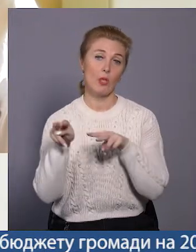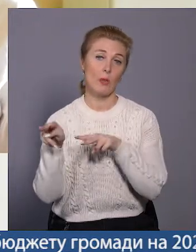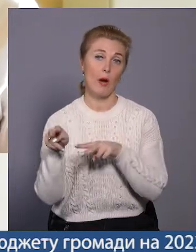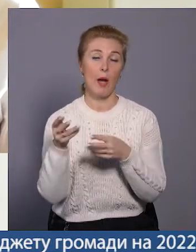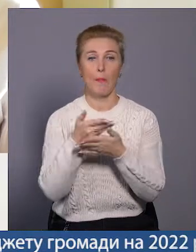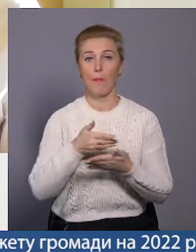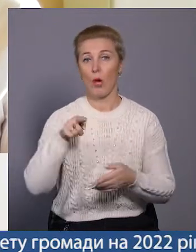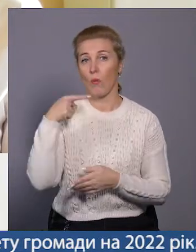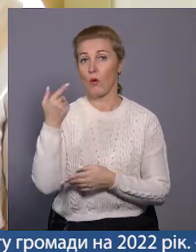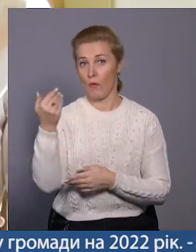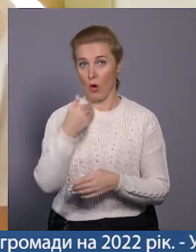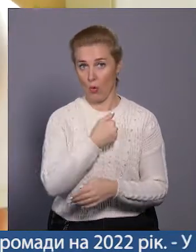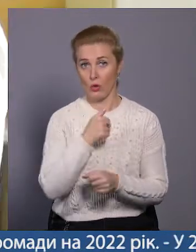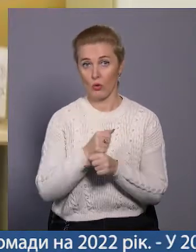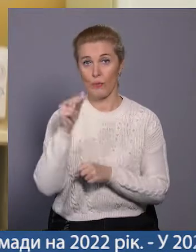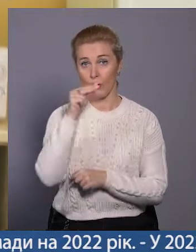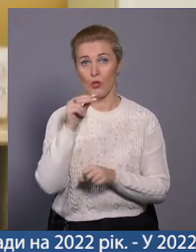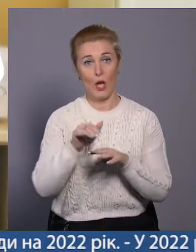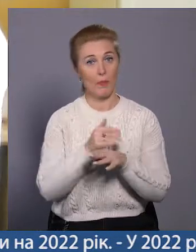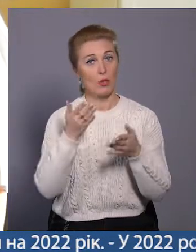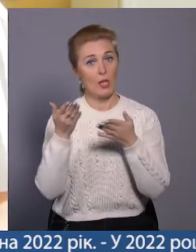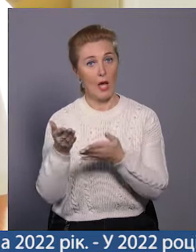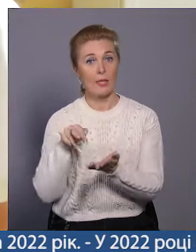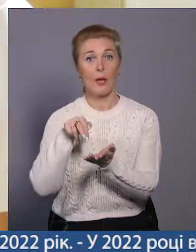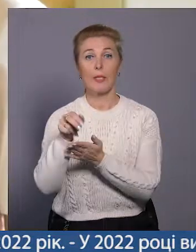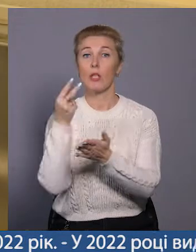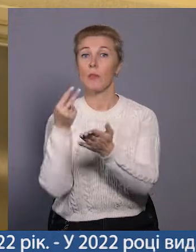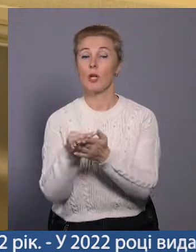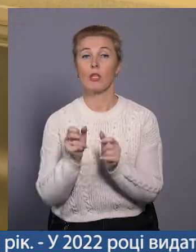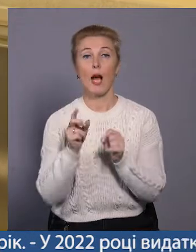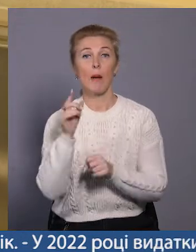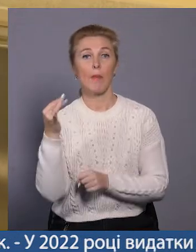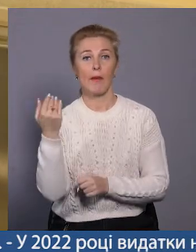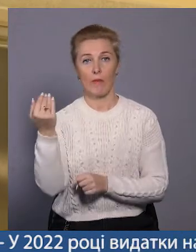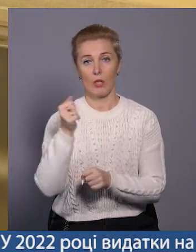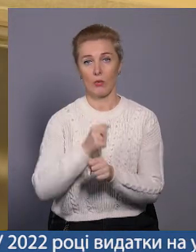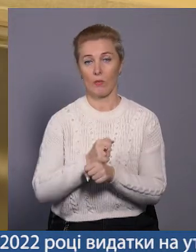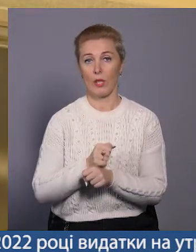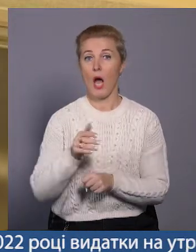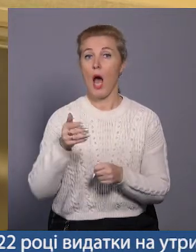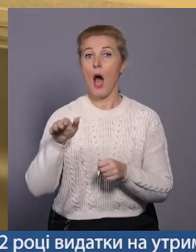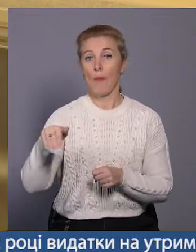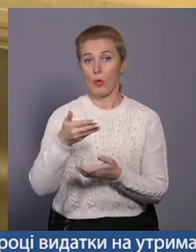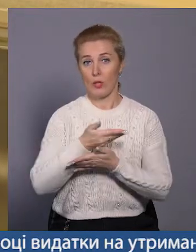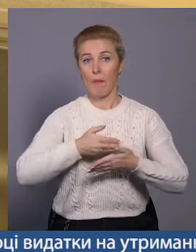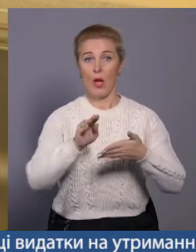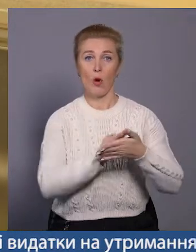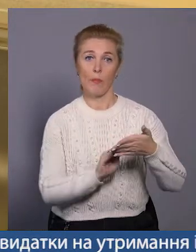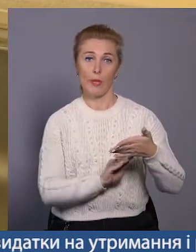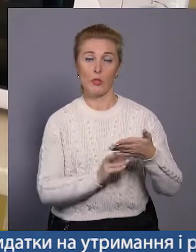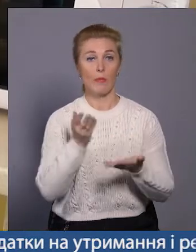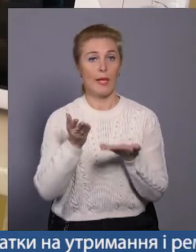кажемо, ви хочете робити чай, будь ласка, підійдіть і покажіть, як би ви його зробили. Потім описуємо всі, які